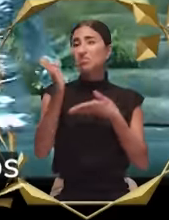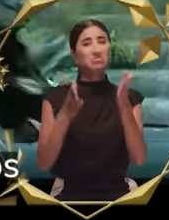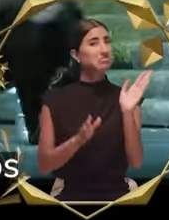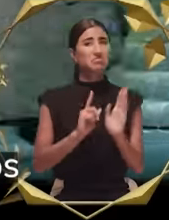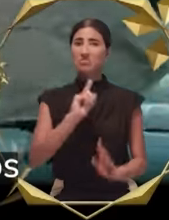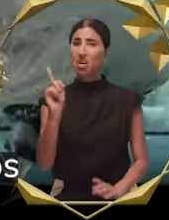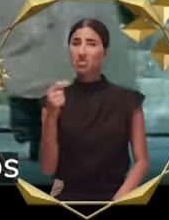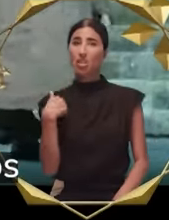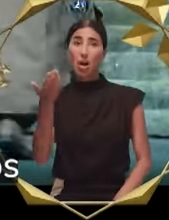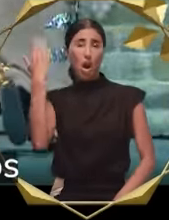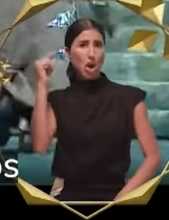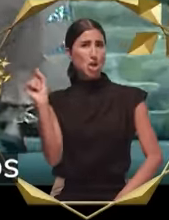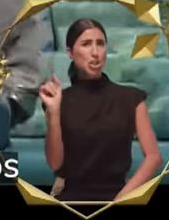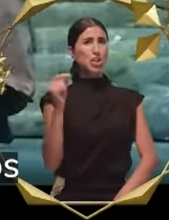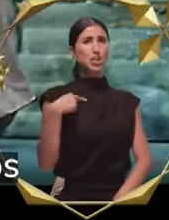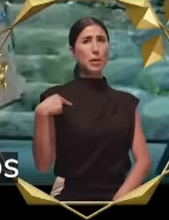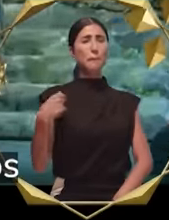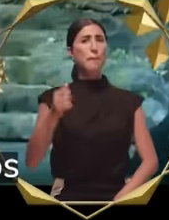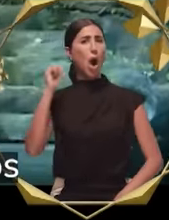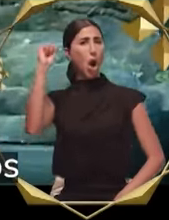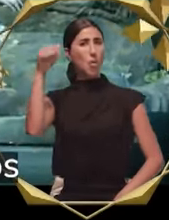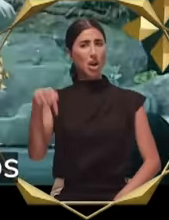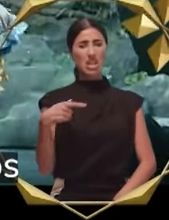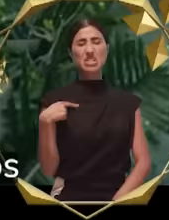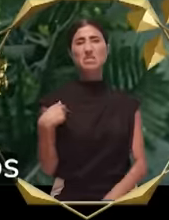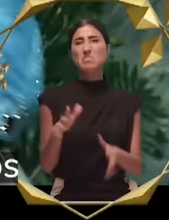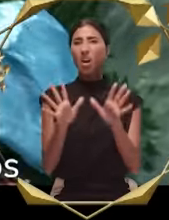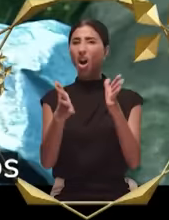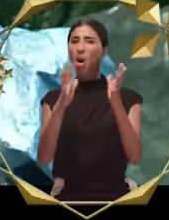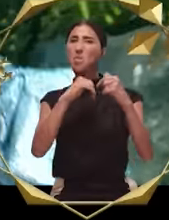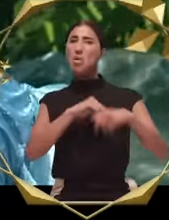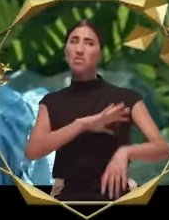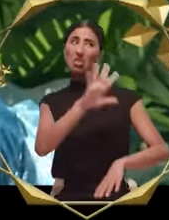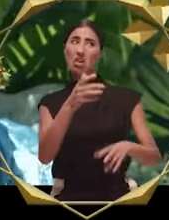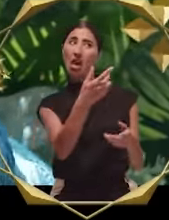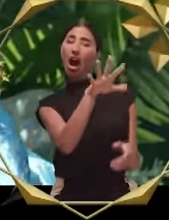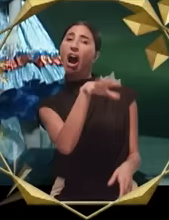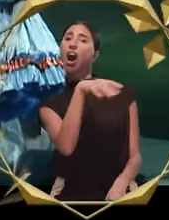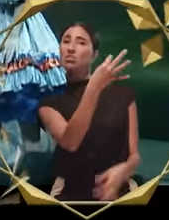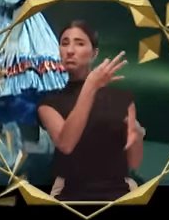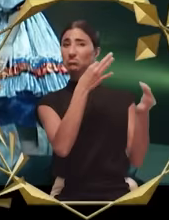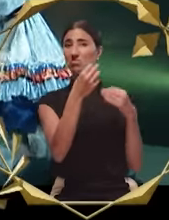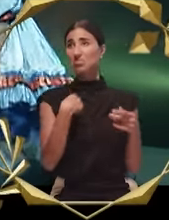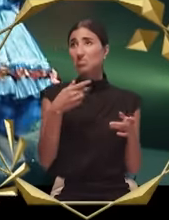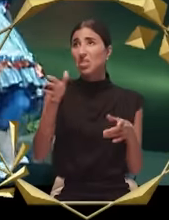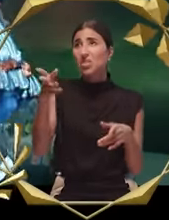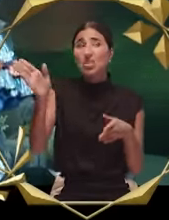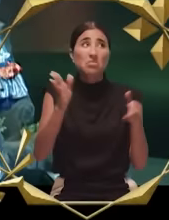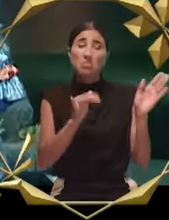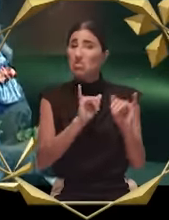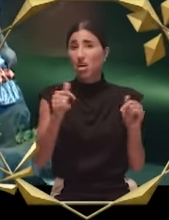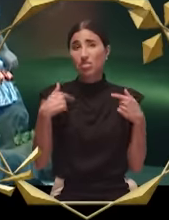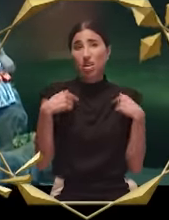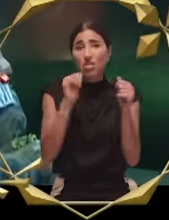كان اسمي عنتر والآن اسمي بسبوس كل مني يسخر لذا أنا